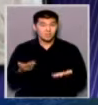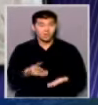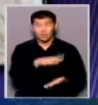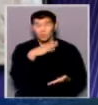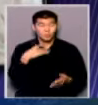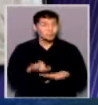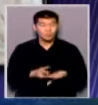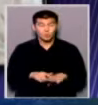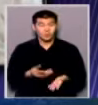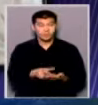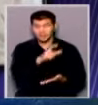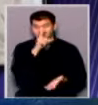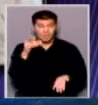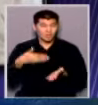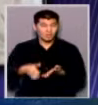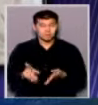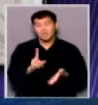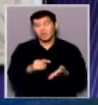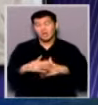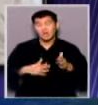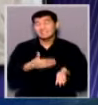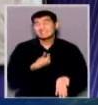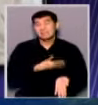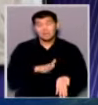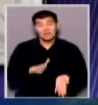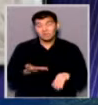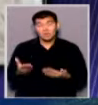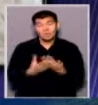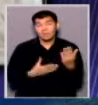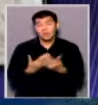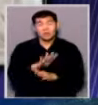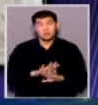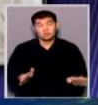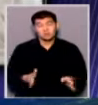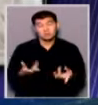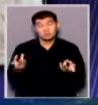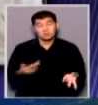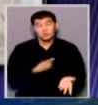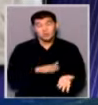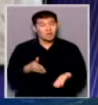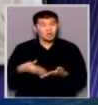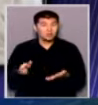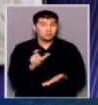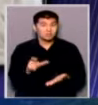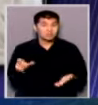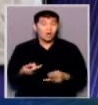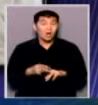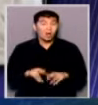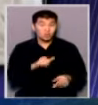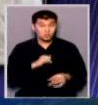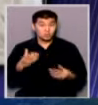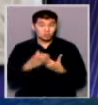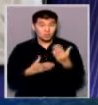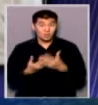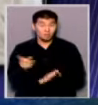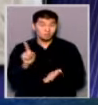адамдарды өте көп кездестіреміз. Антисептик пайдаланып жүрген жоқ адамдар қолдарына перчатка киіп, олар қорғаныш құралдарын